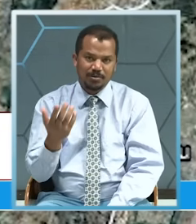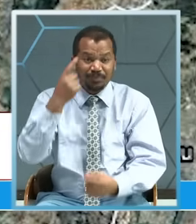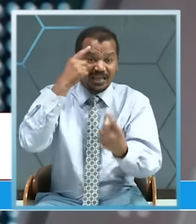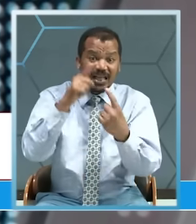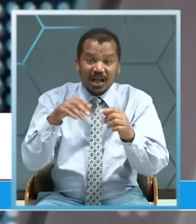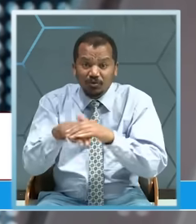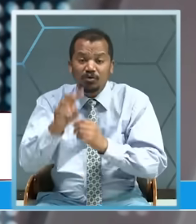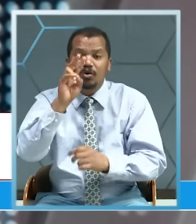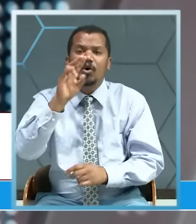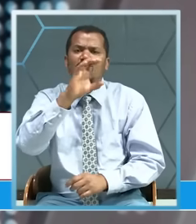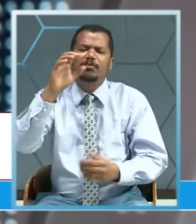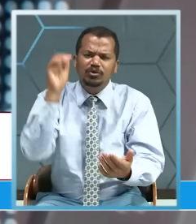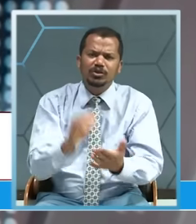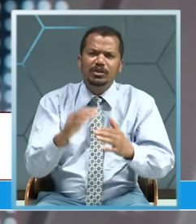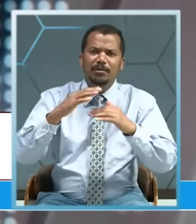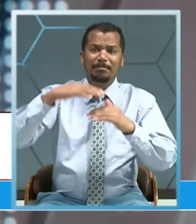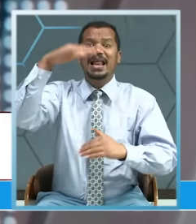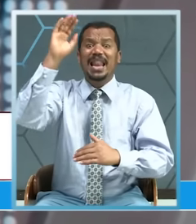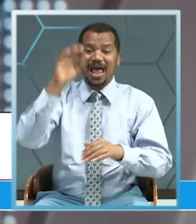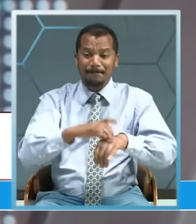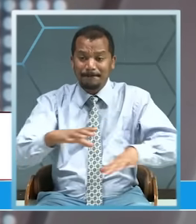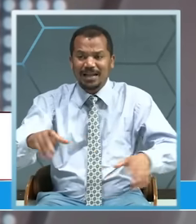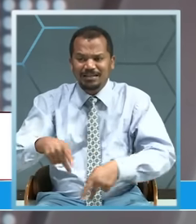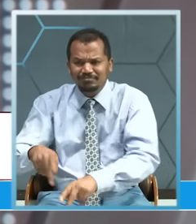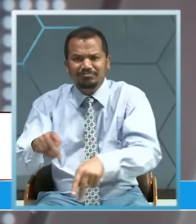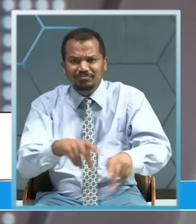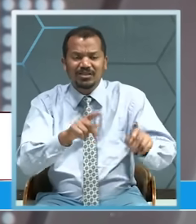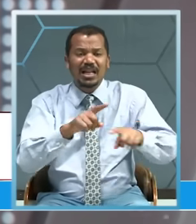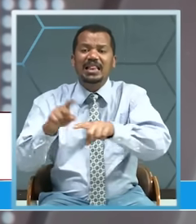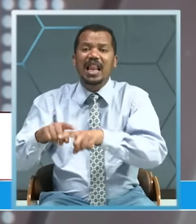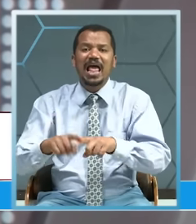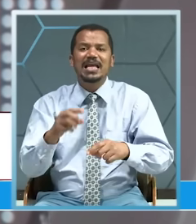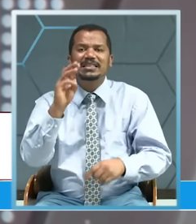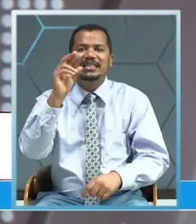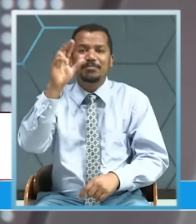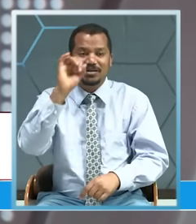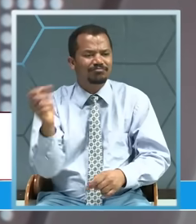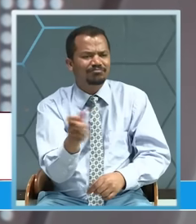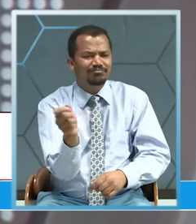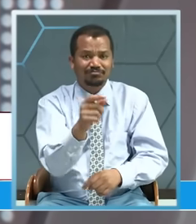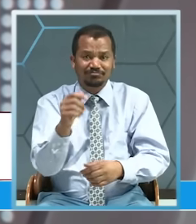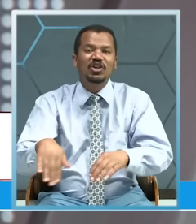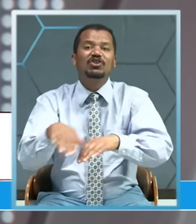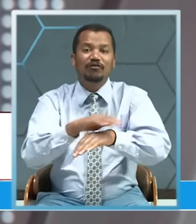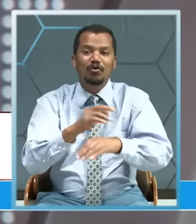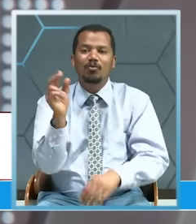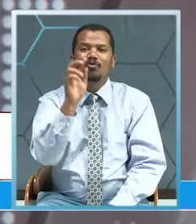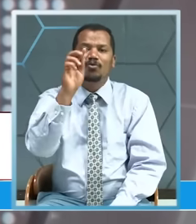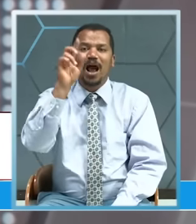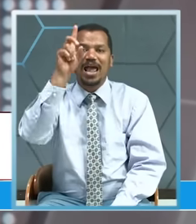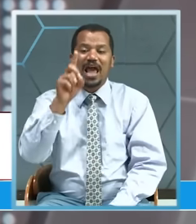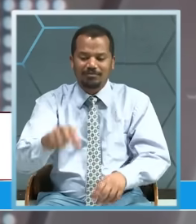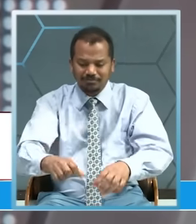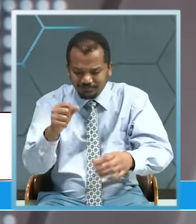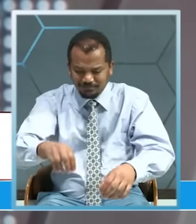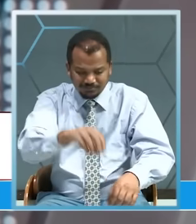ነበር። ከታቀደው ውስጥ ከ200 ሺህ ሄክታር የሚበልጥ መሬት ታርሶ ለተለያየ የሰብል ዘሮች ከመሸፈን ባለፈ